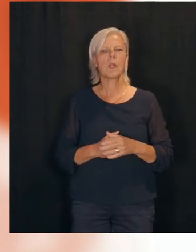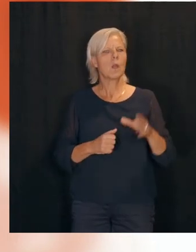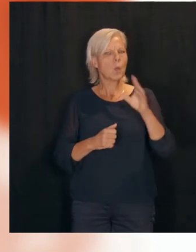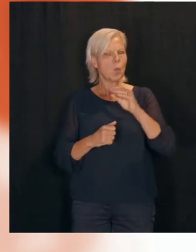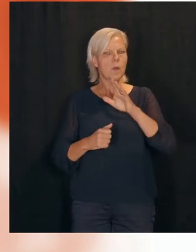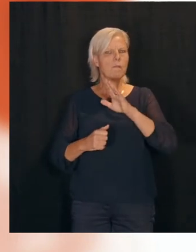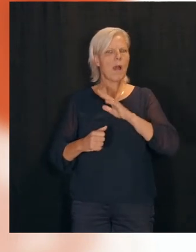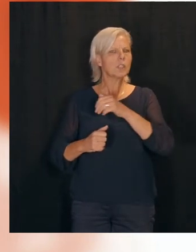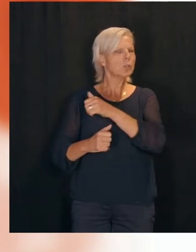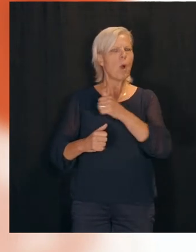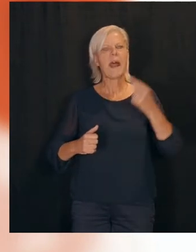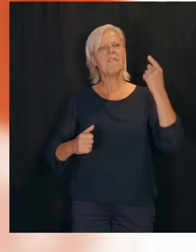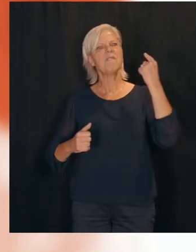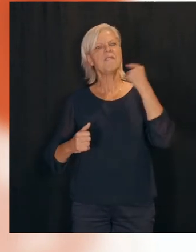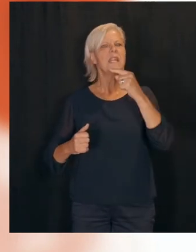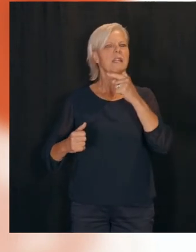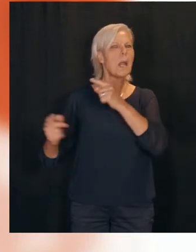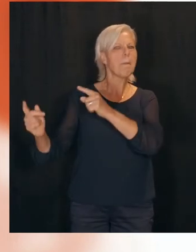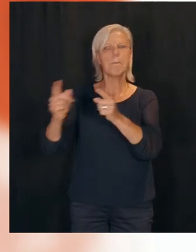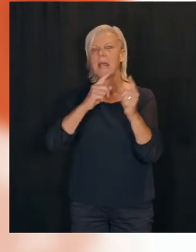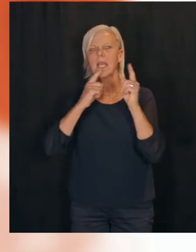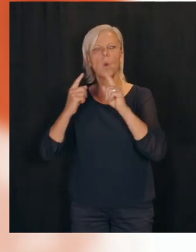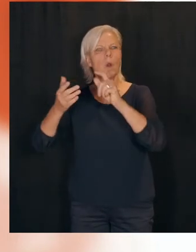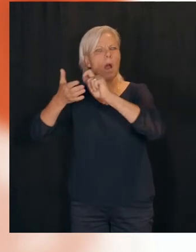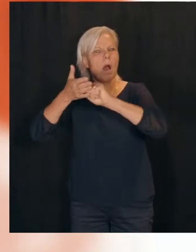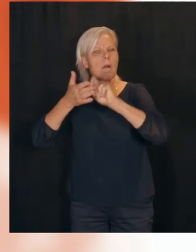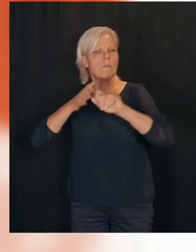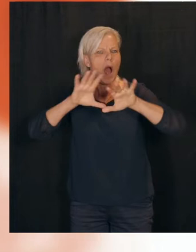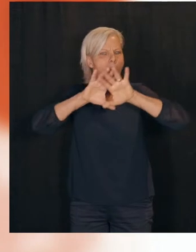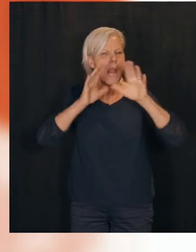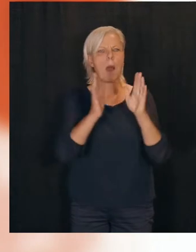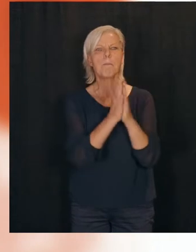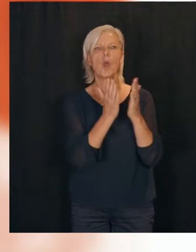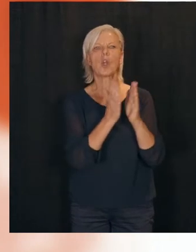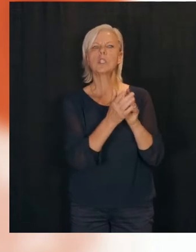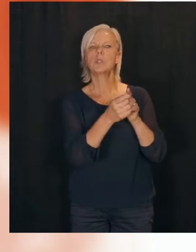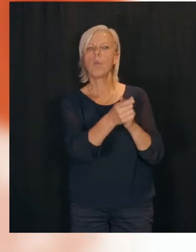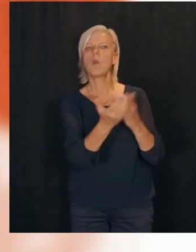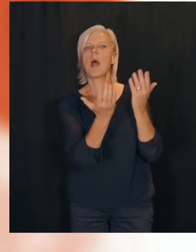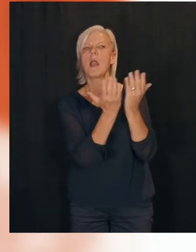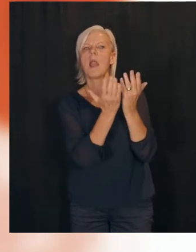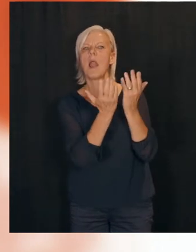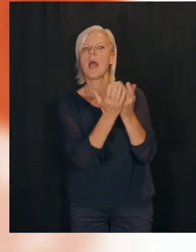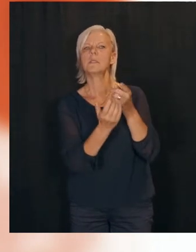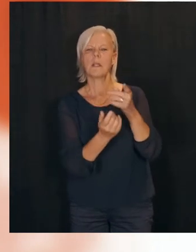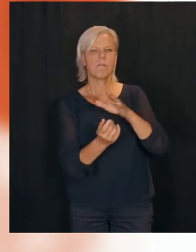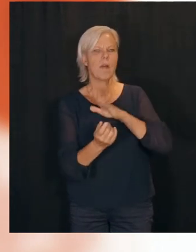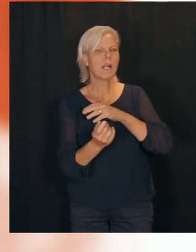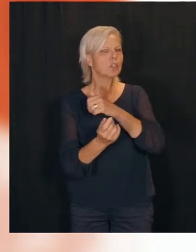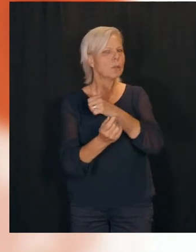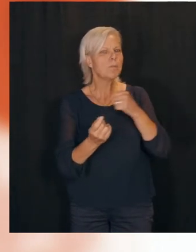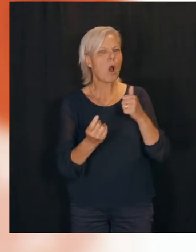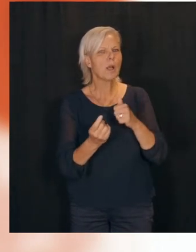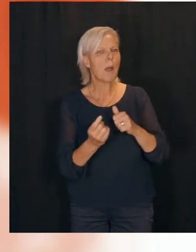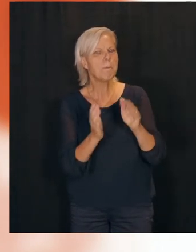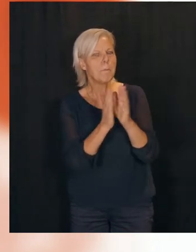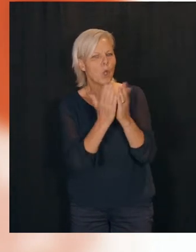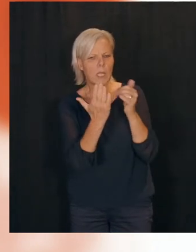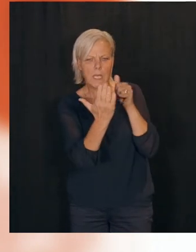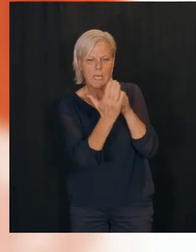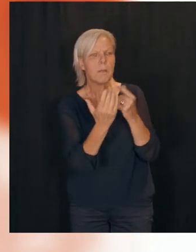bara vita människor med dem. För att alla de böcker som hon hade läst, i dem fanns det bara vita människor